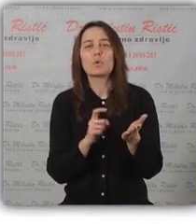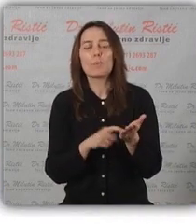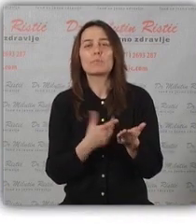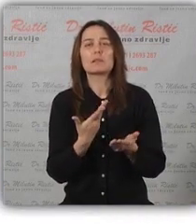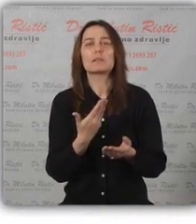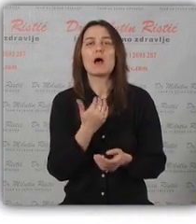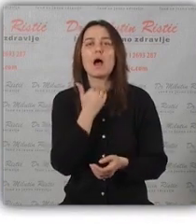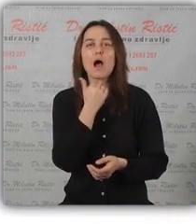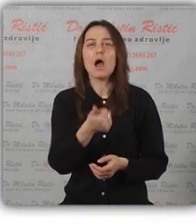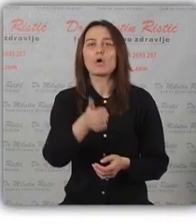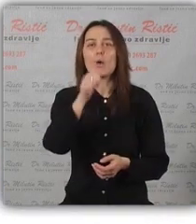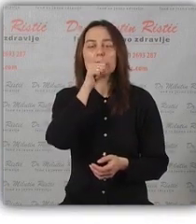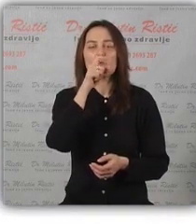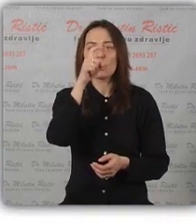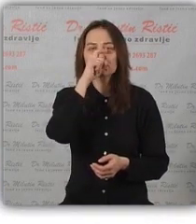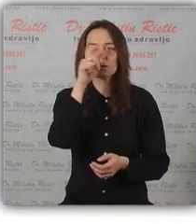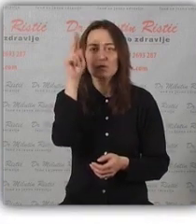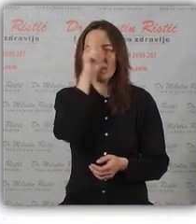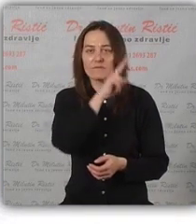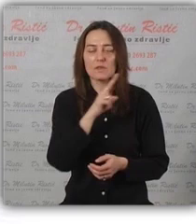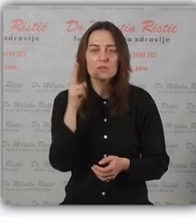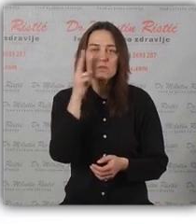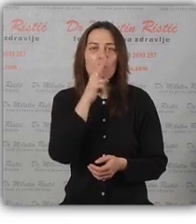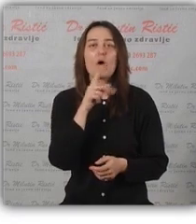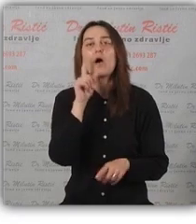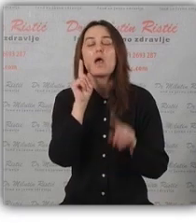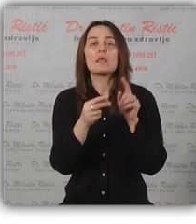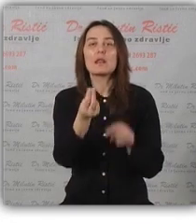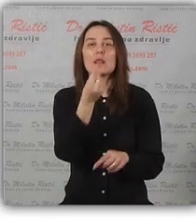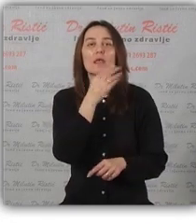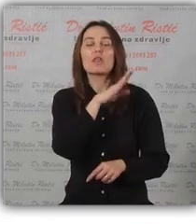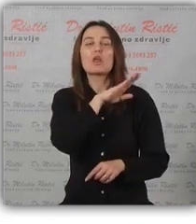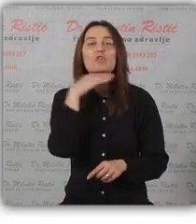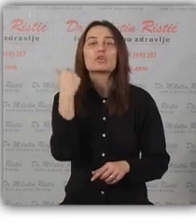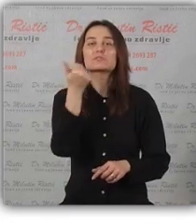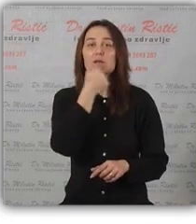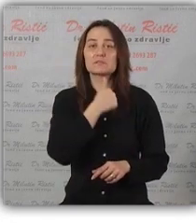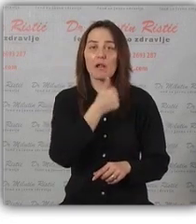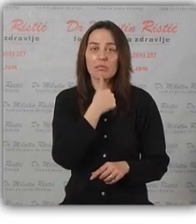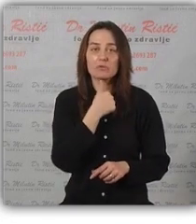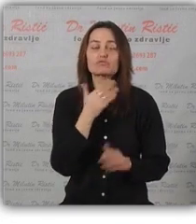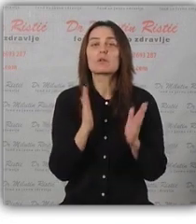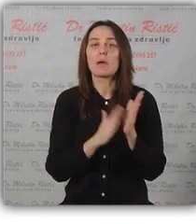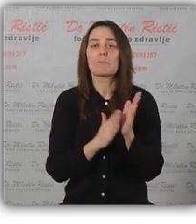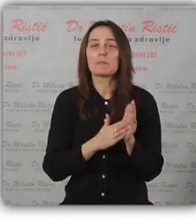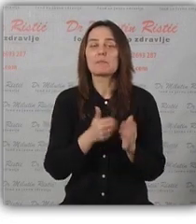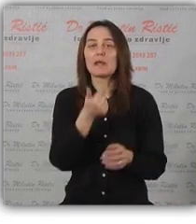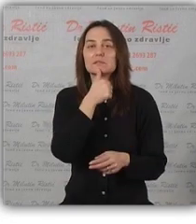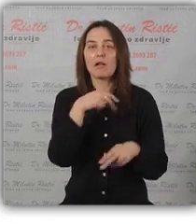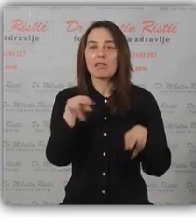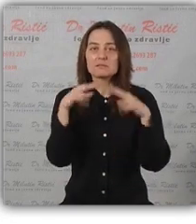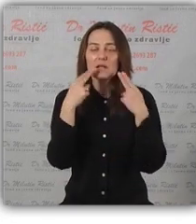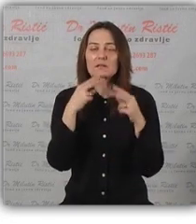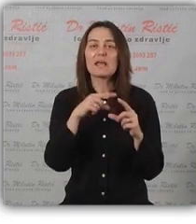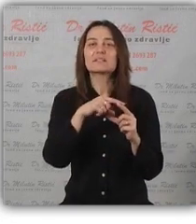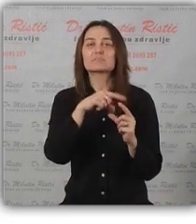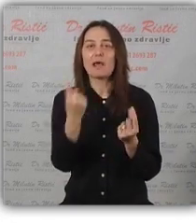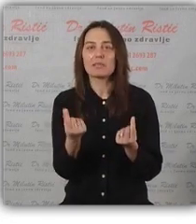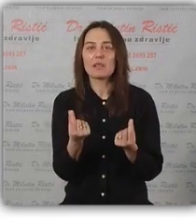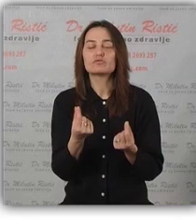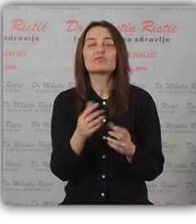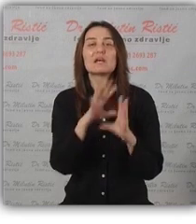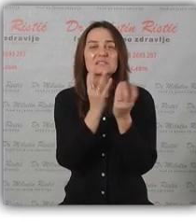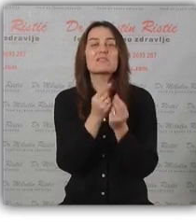borovnica, kupina, ako je pio crno vino, ili ako jede dosta zeleniša, recimo zelene